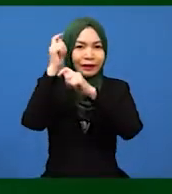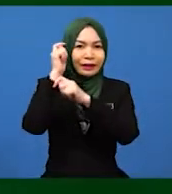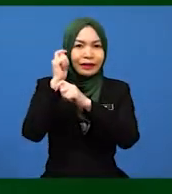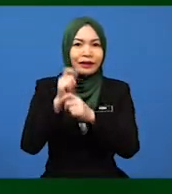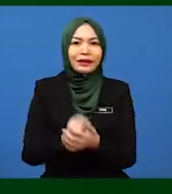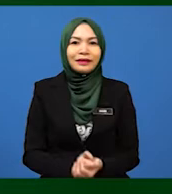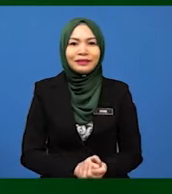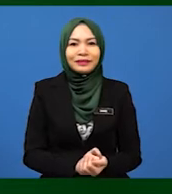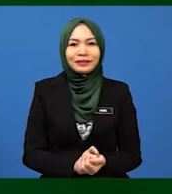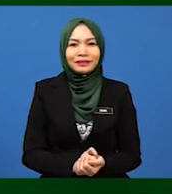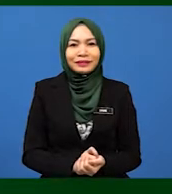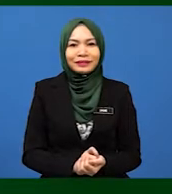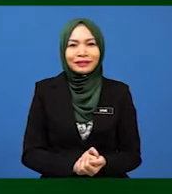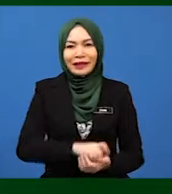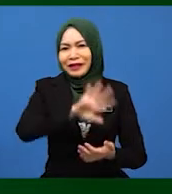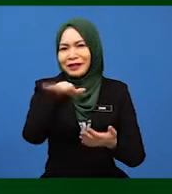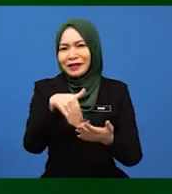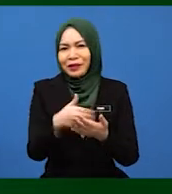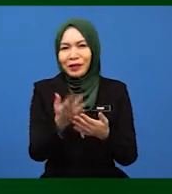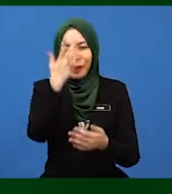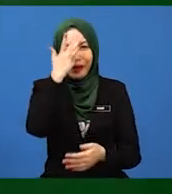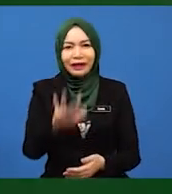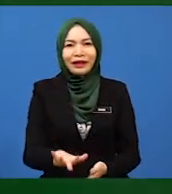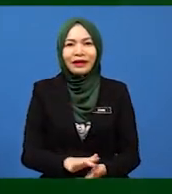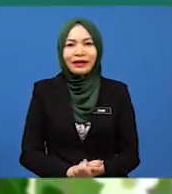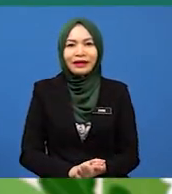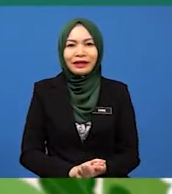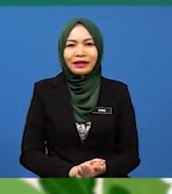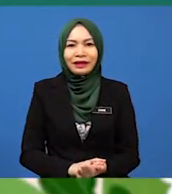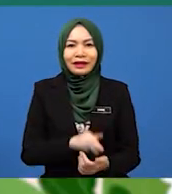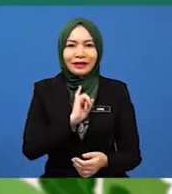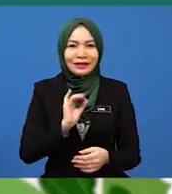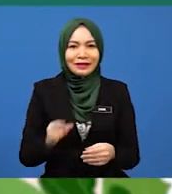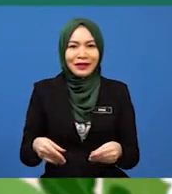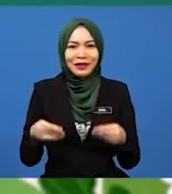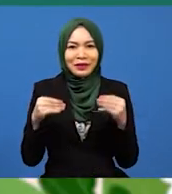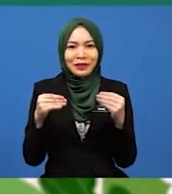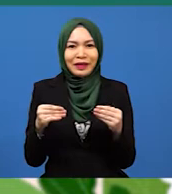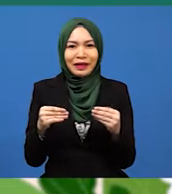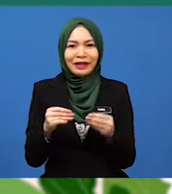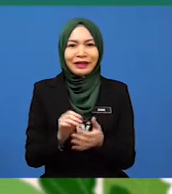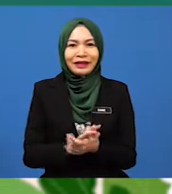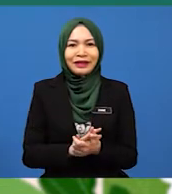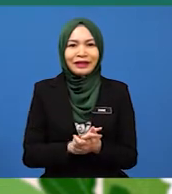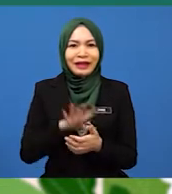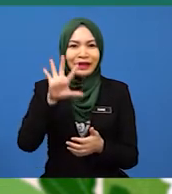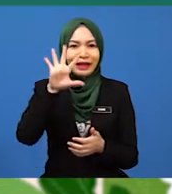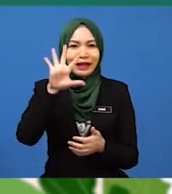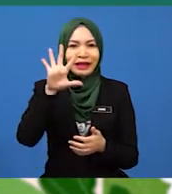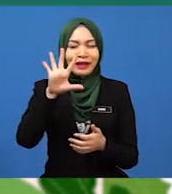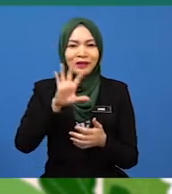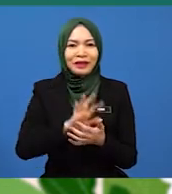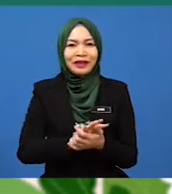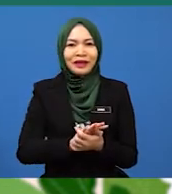Tahniah murid-murid, kalian sangat bijak. Cikgu beri 5 bintang. Tepukan